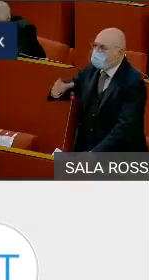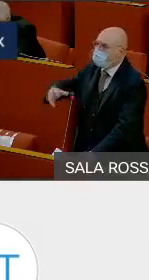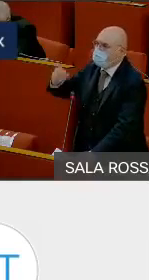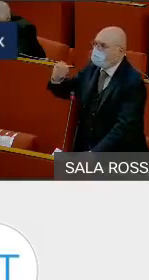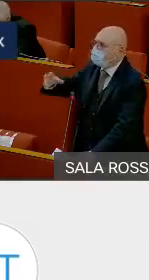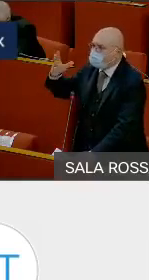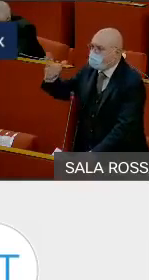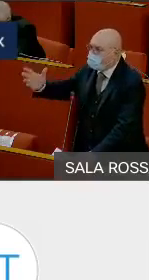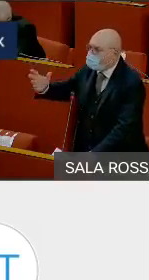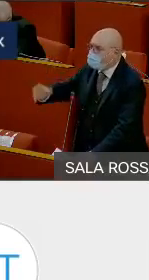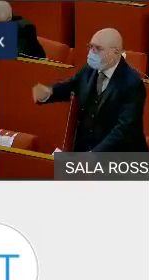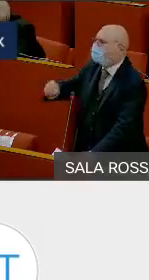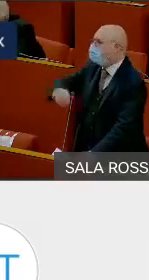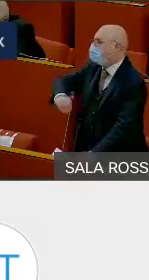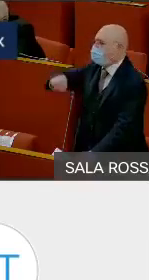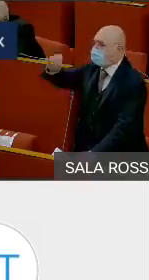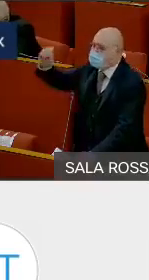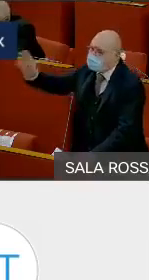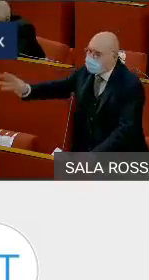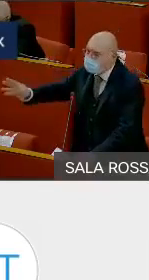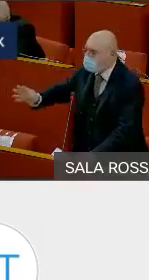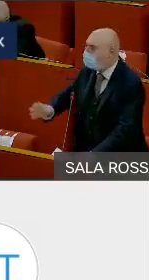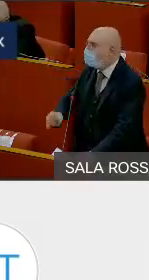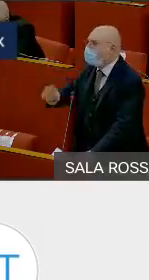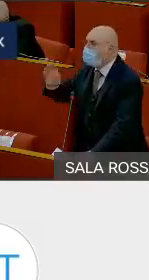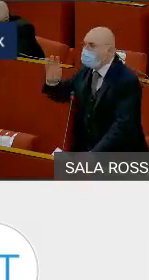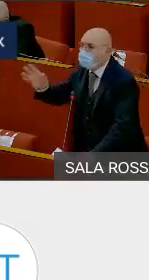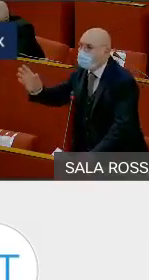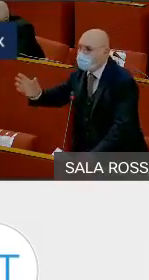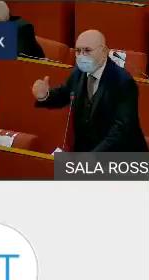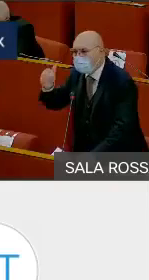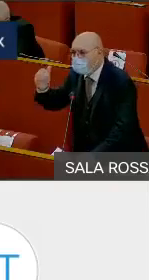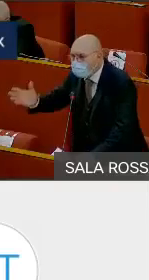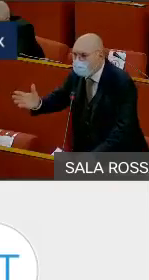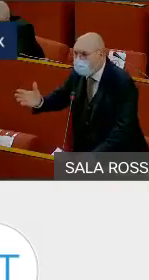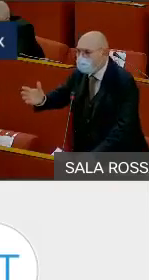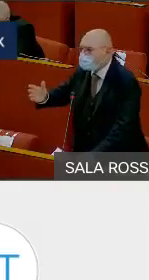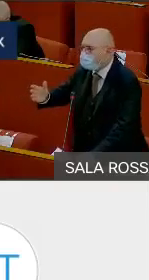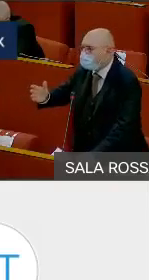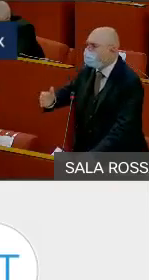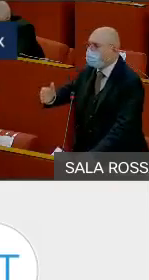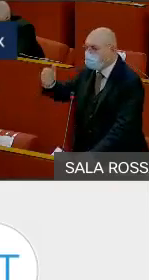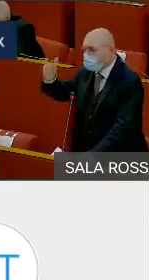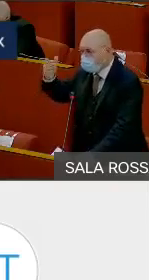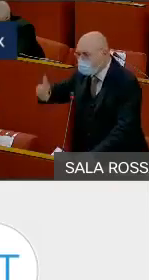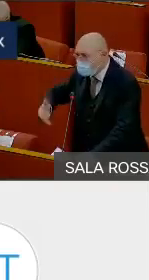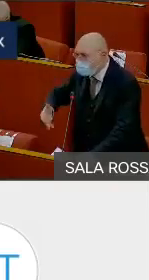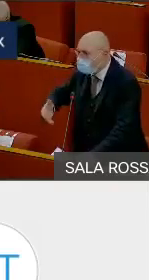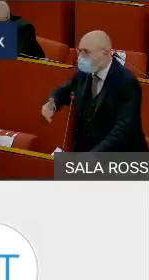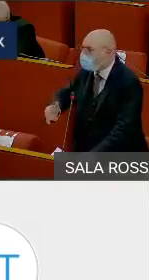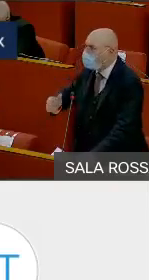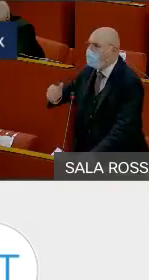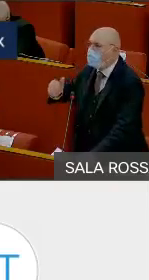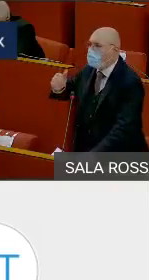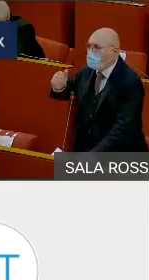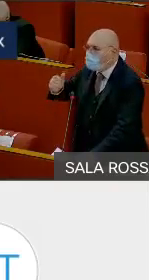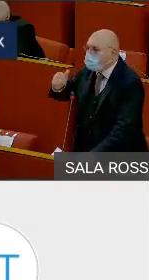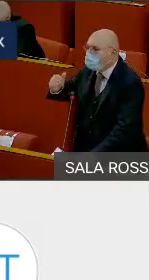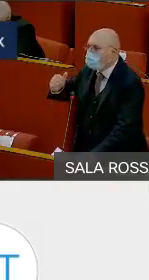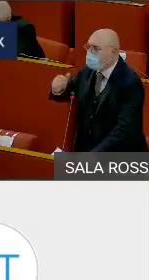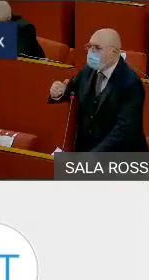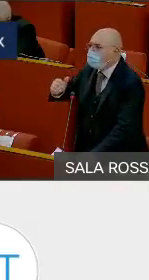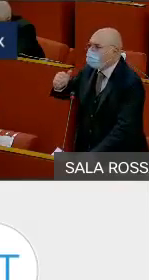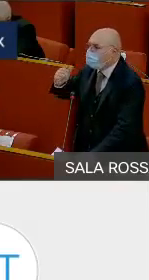un loro valore storico per il paesaggio vi ricordo l'ho già detto nella sede di commissione lo resero qua a